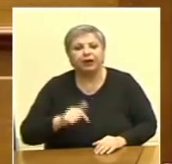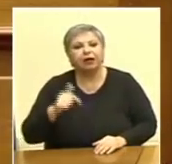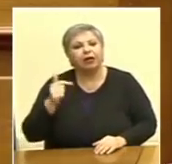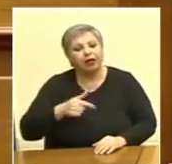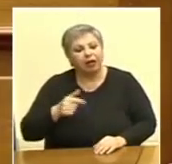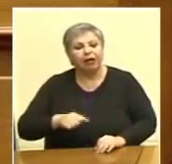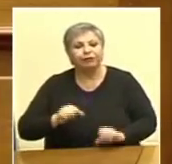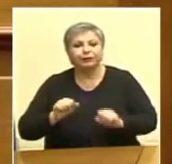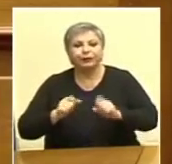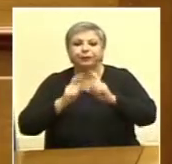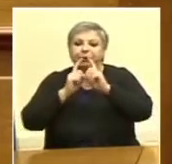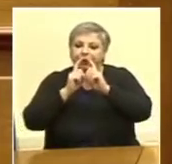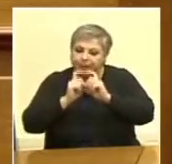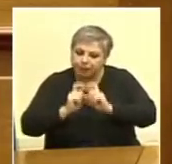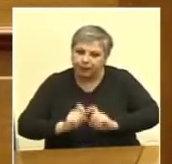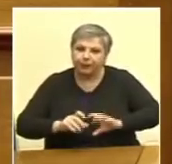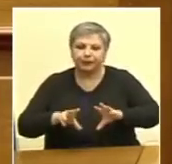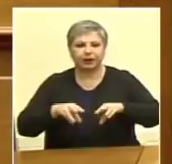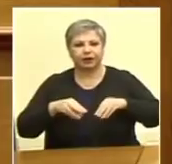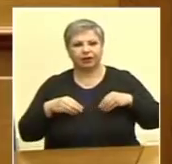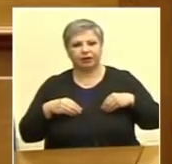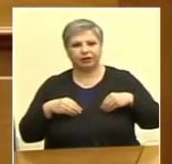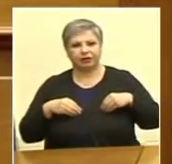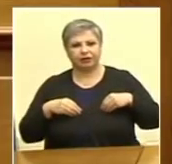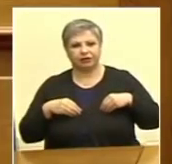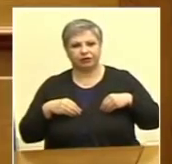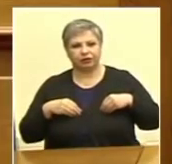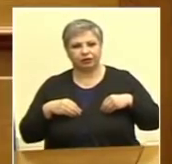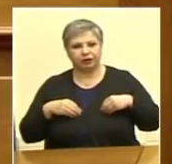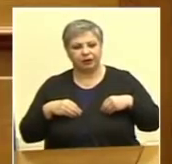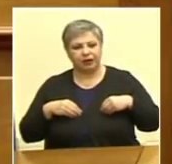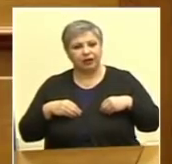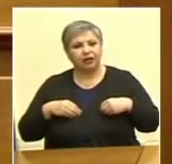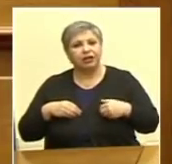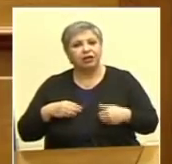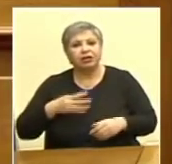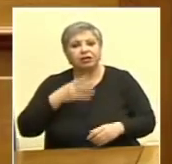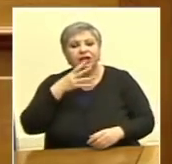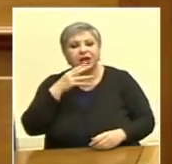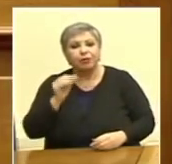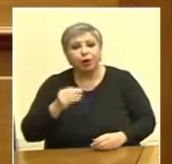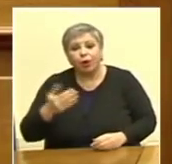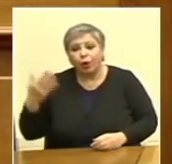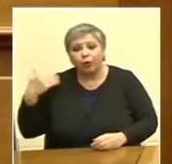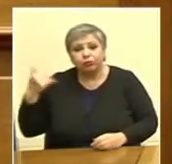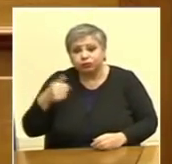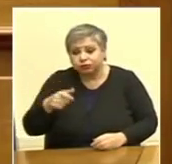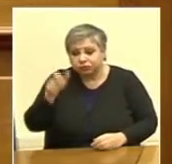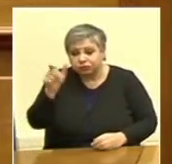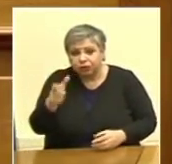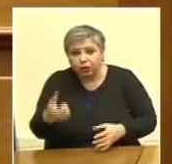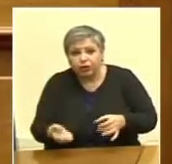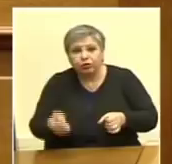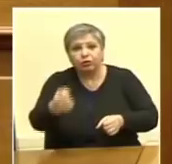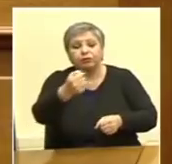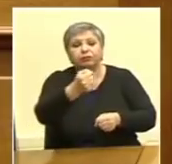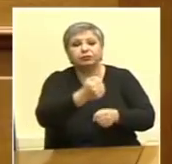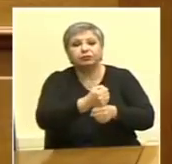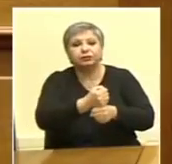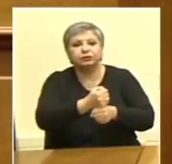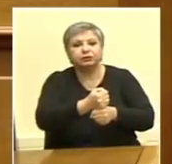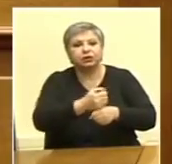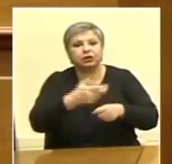αναγκάζεται, γιατί όταν ζεις σε μια χώρα όπως αυτή που ήταν τα χρόνια που κυβερνούσατε, που η κυβέρνηση